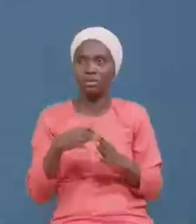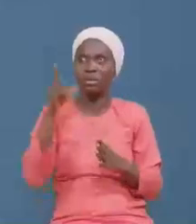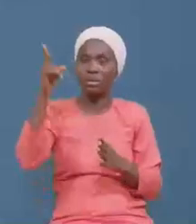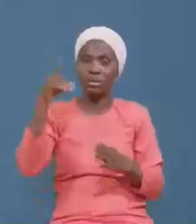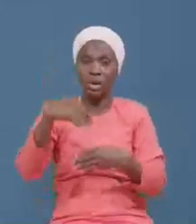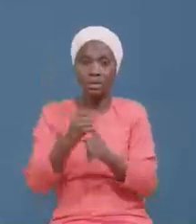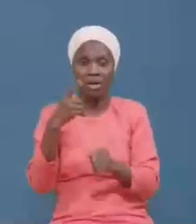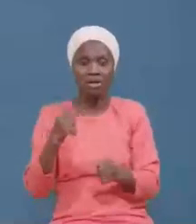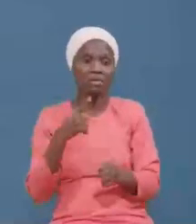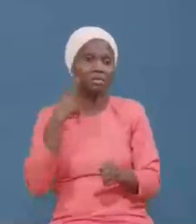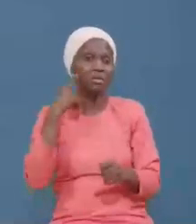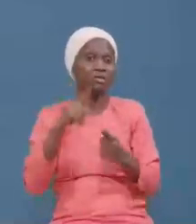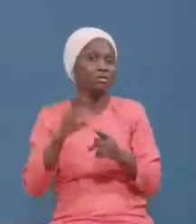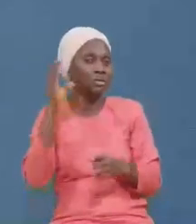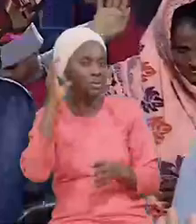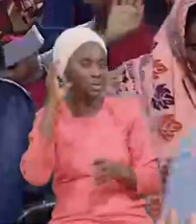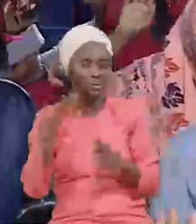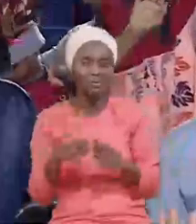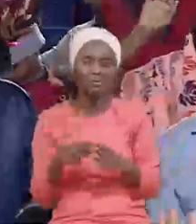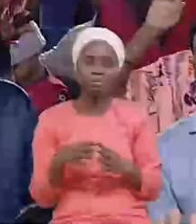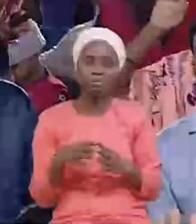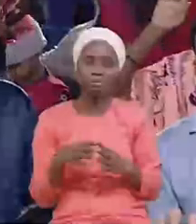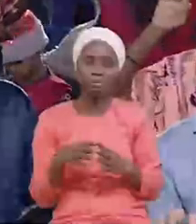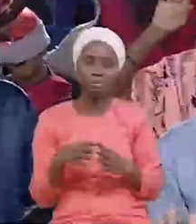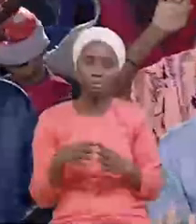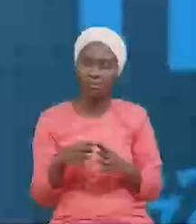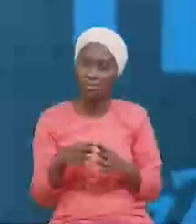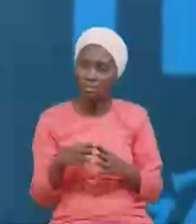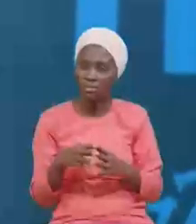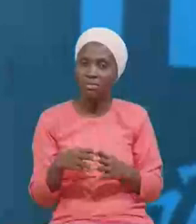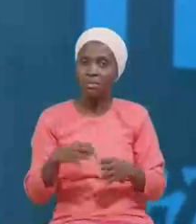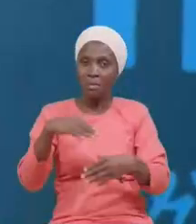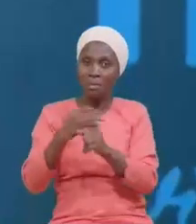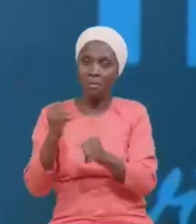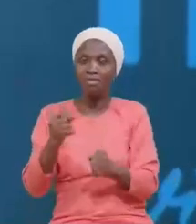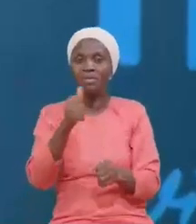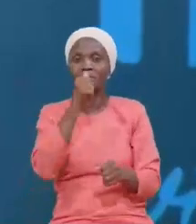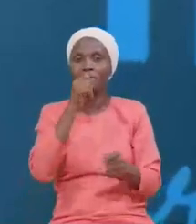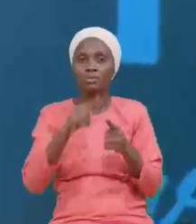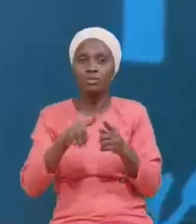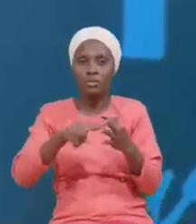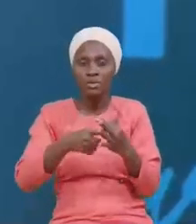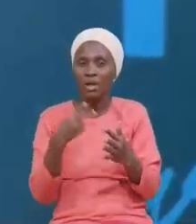Il fait entendre les sourds. Il fait parler les muets.